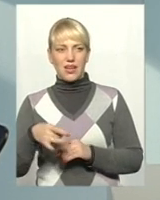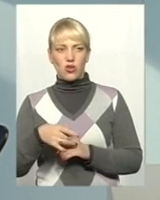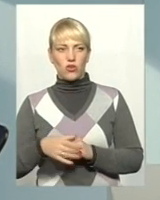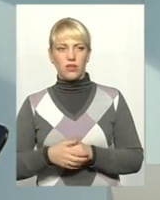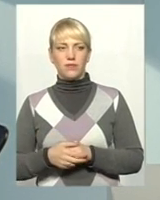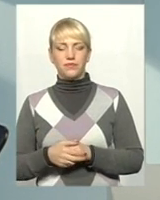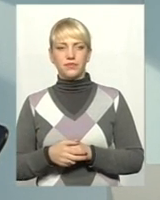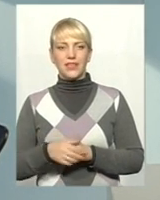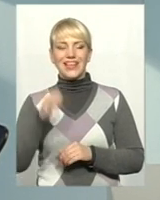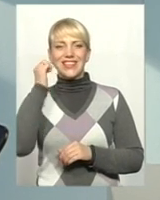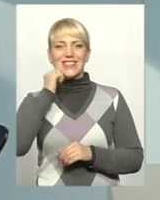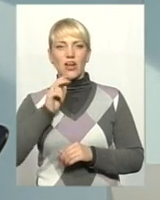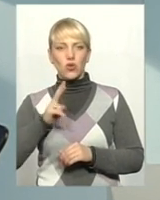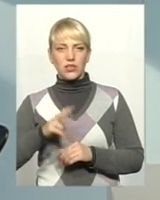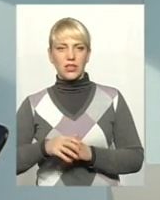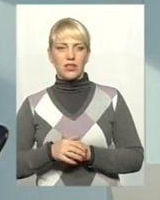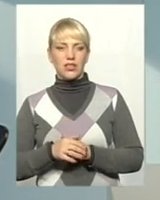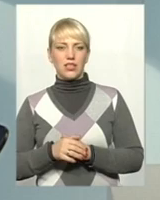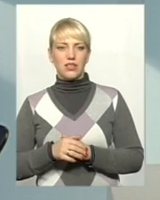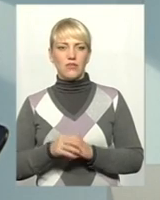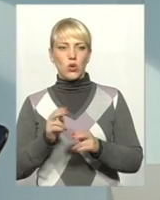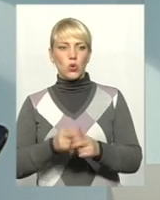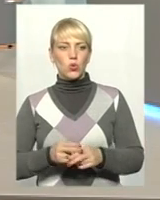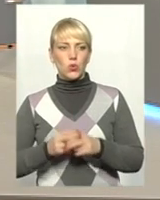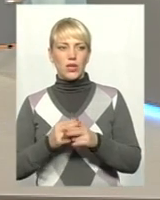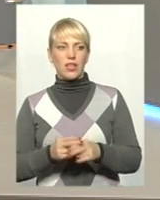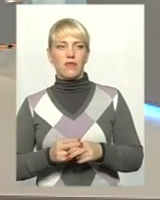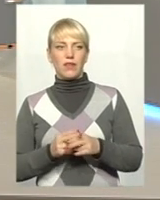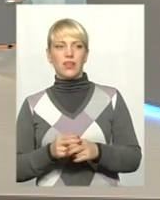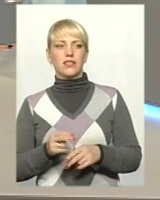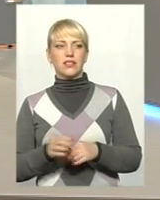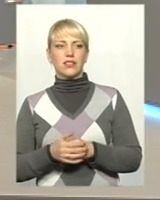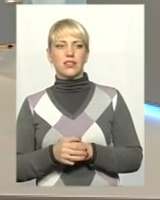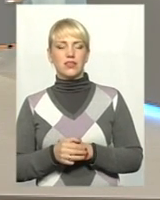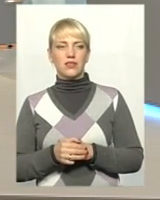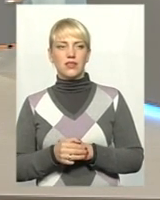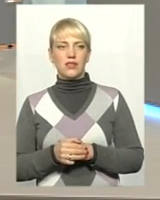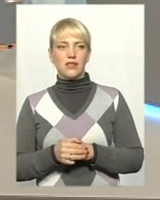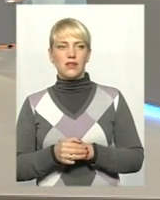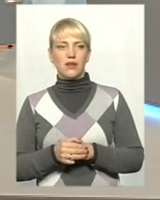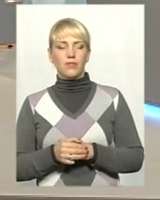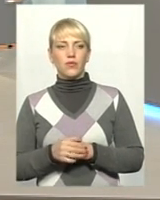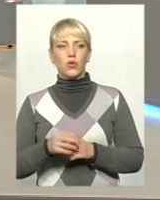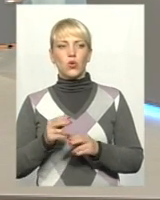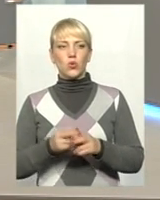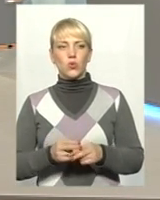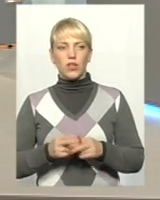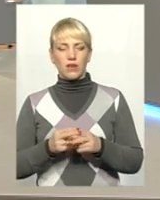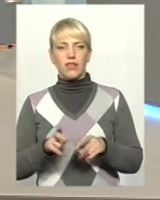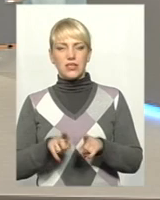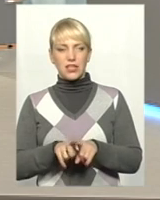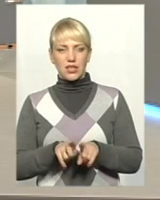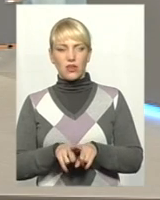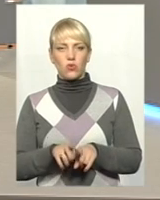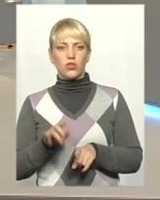Потім Старокостянтинов, Кам'янсько-Подільський. Донаєвецька об'єднана тергромада. Донаєвецька територіальна громада також. І